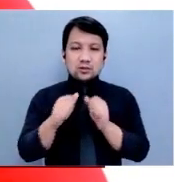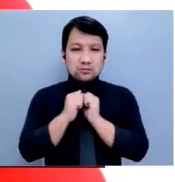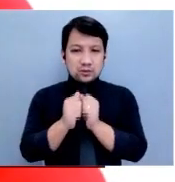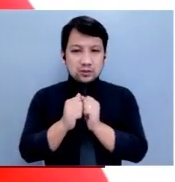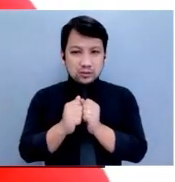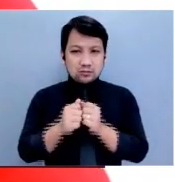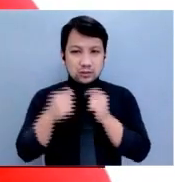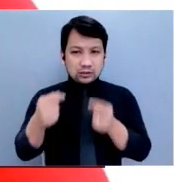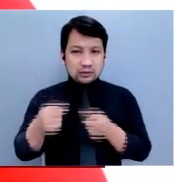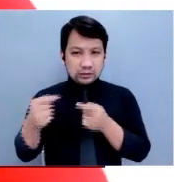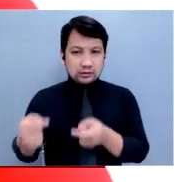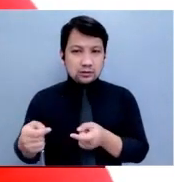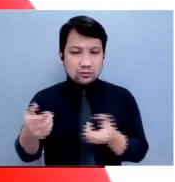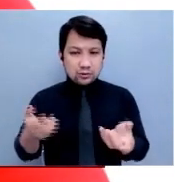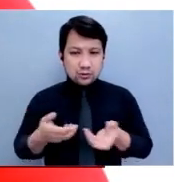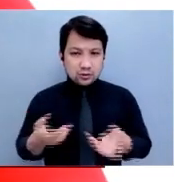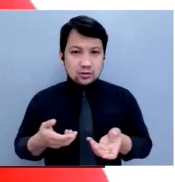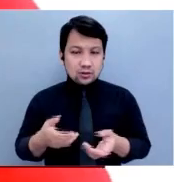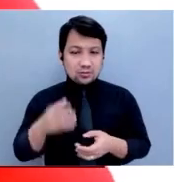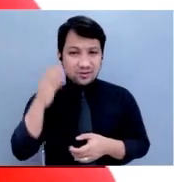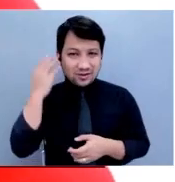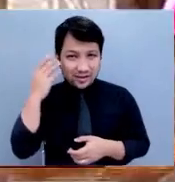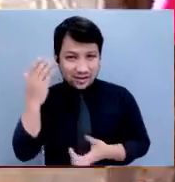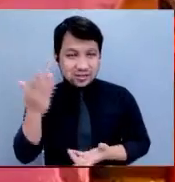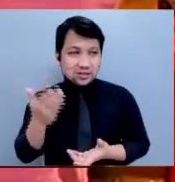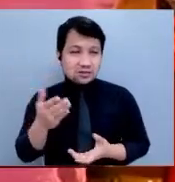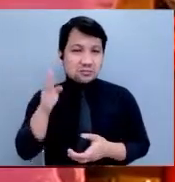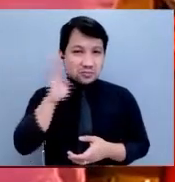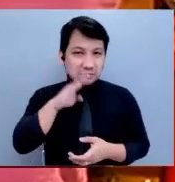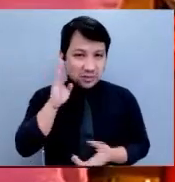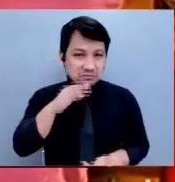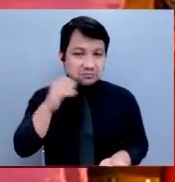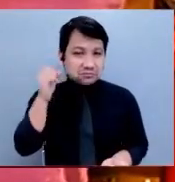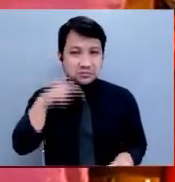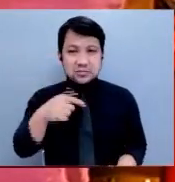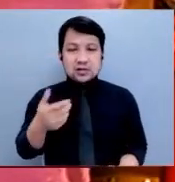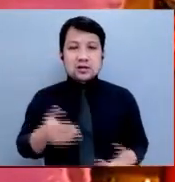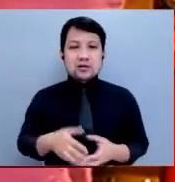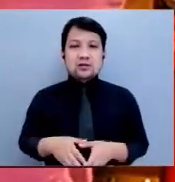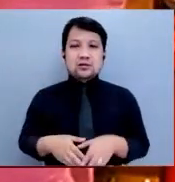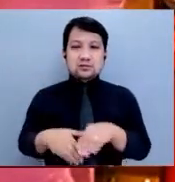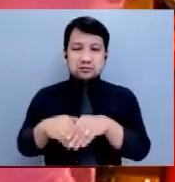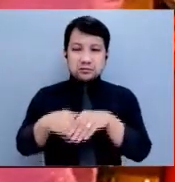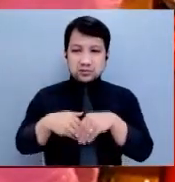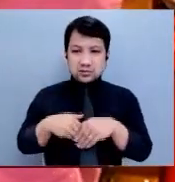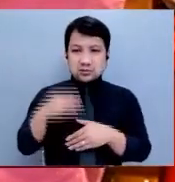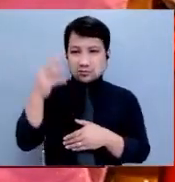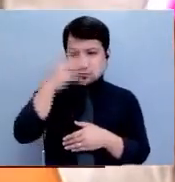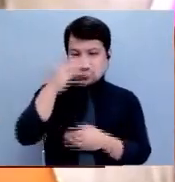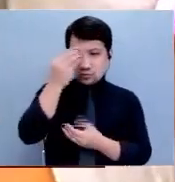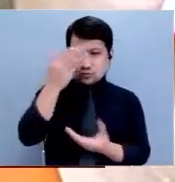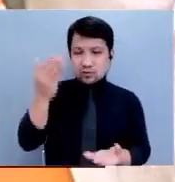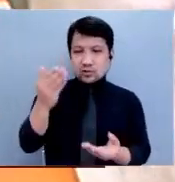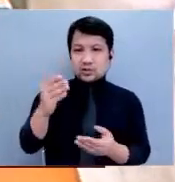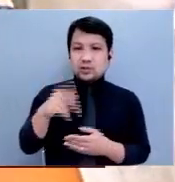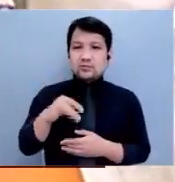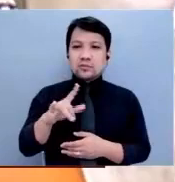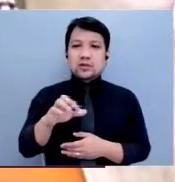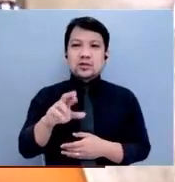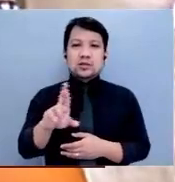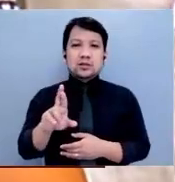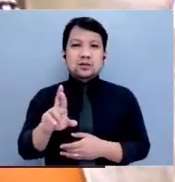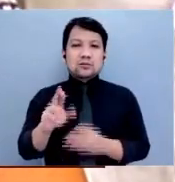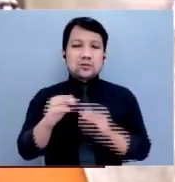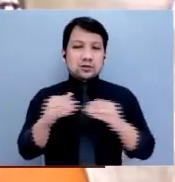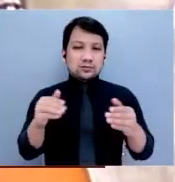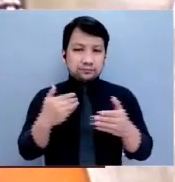maglalaban dito. Magpipinsan, magkapatid. Hindi naman maiwasang mangamba ng mga residente sa Pilar, lalo't papalapit